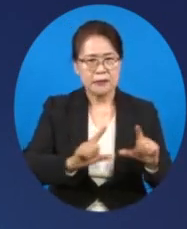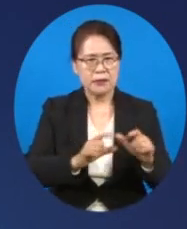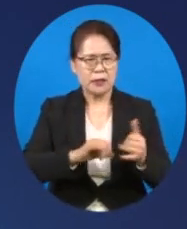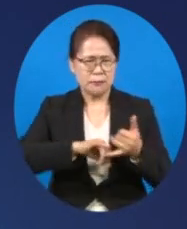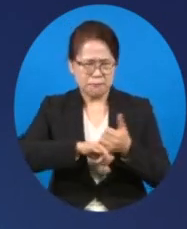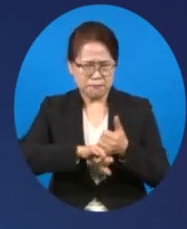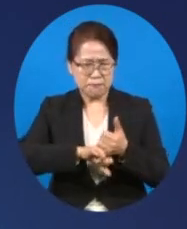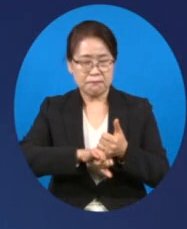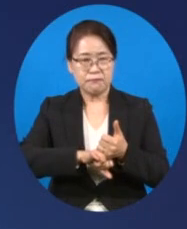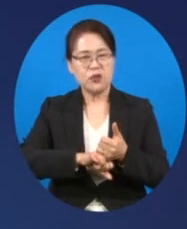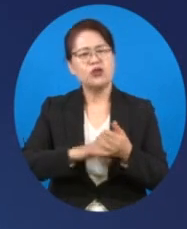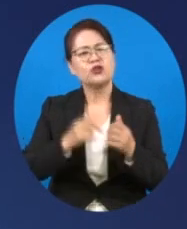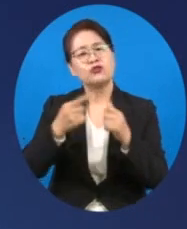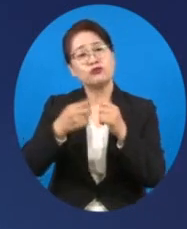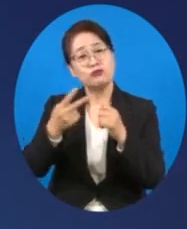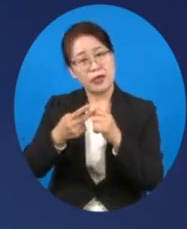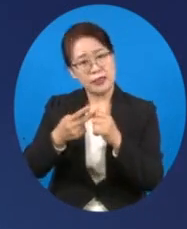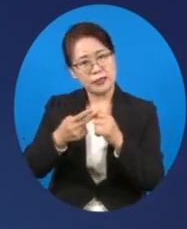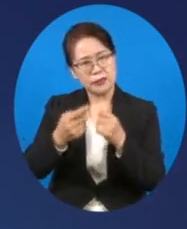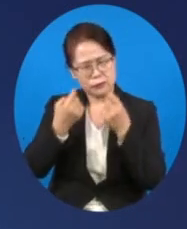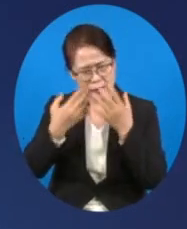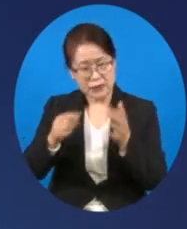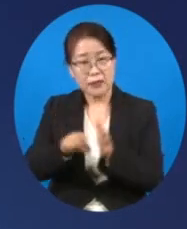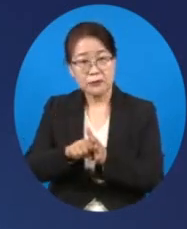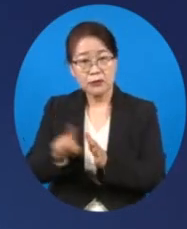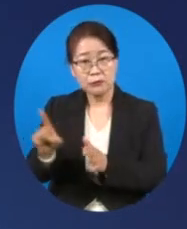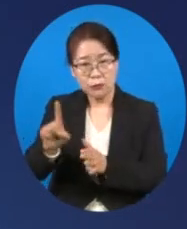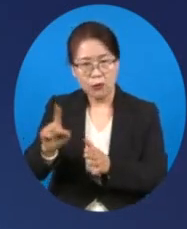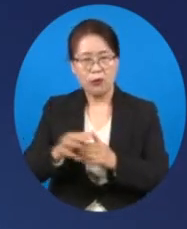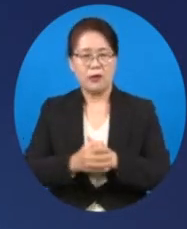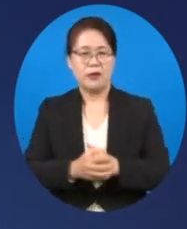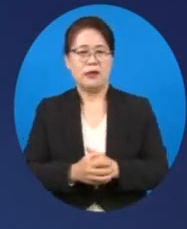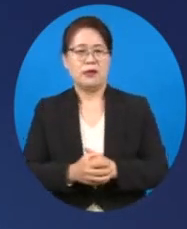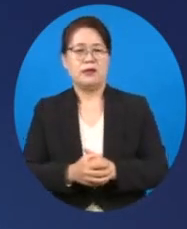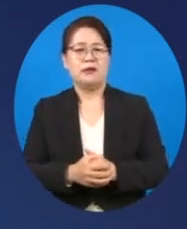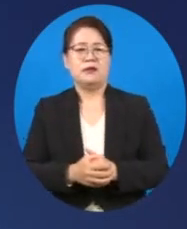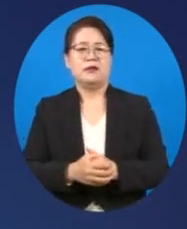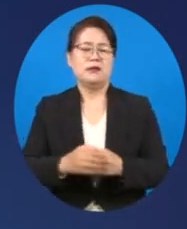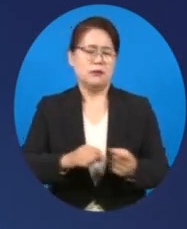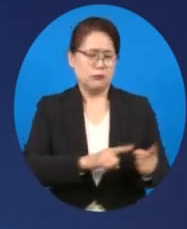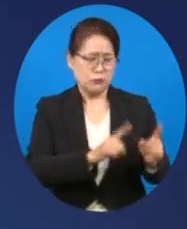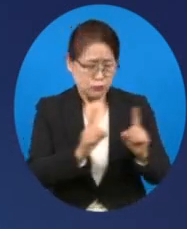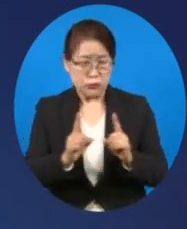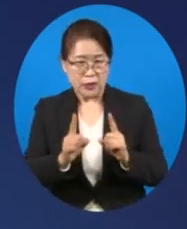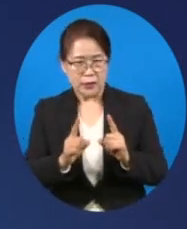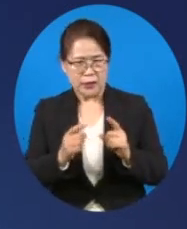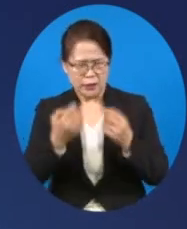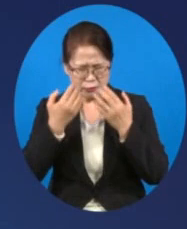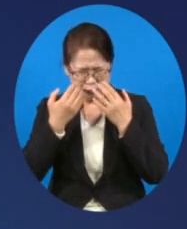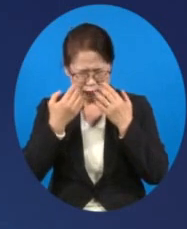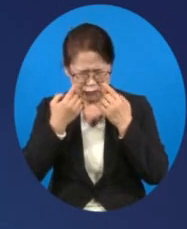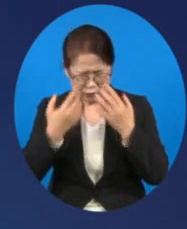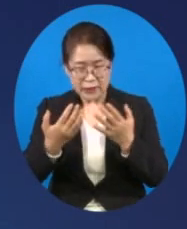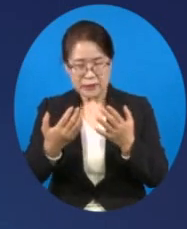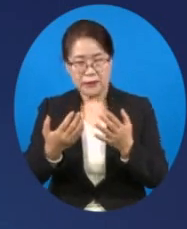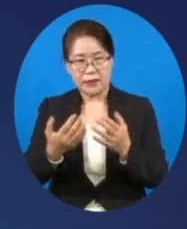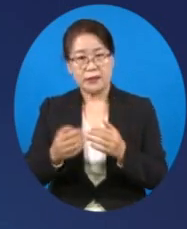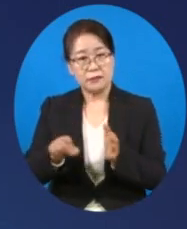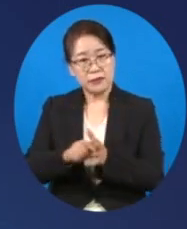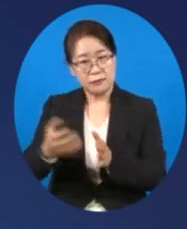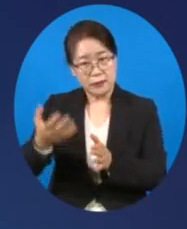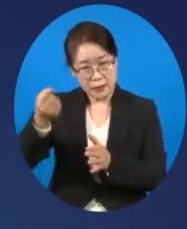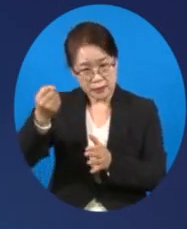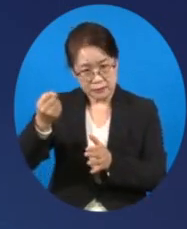가지 확신이 있어야 된다는 거예요 그 첫 번째 확신이 뭐냐 그러면 부활의 확신입니다 그래서 부활하신